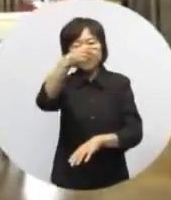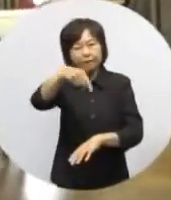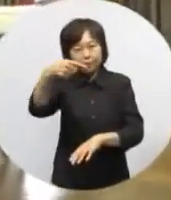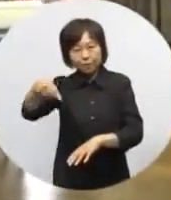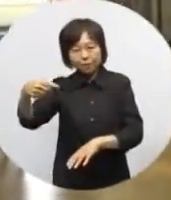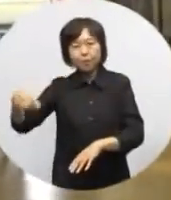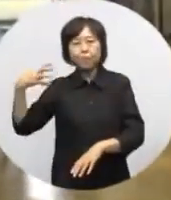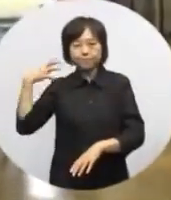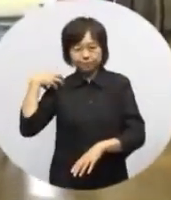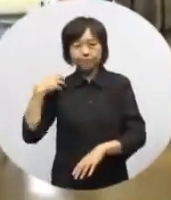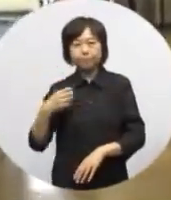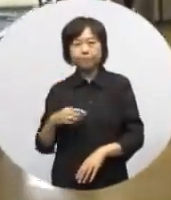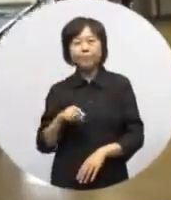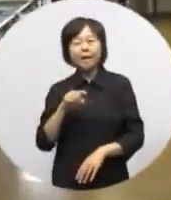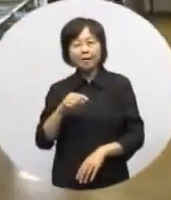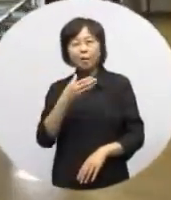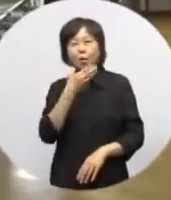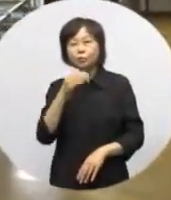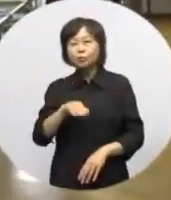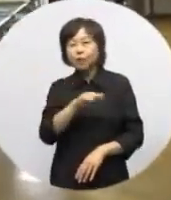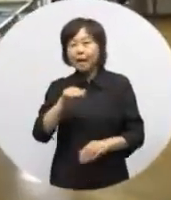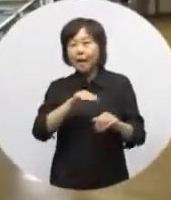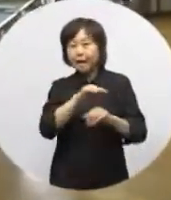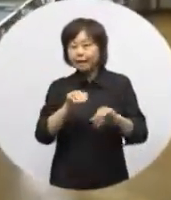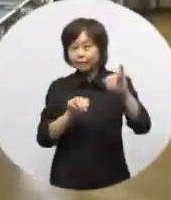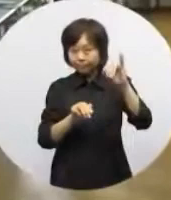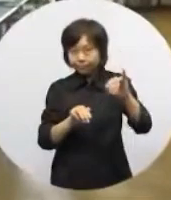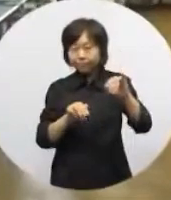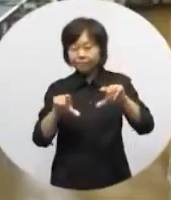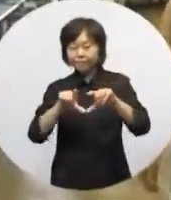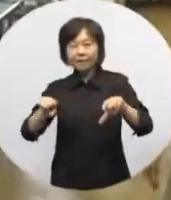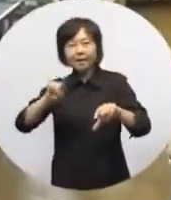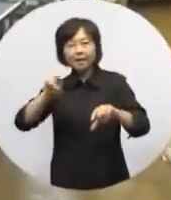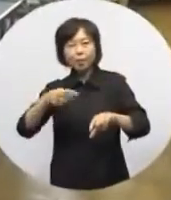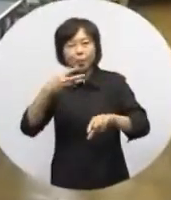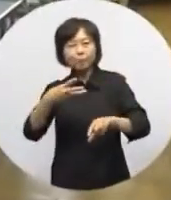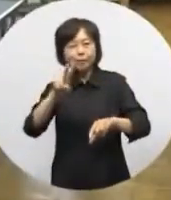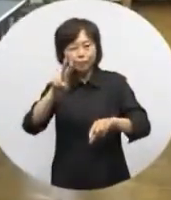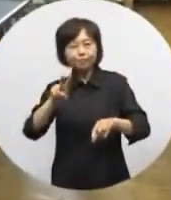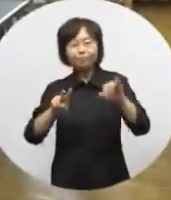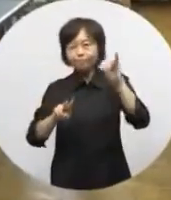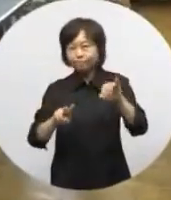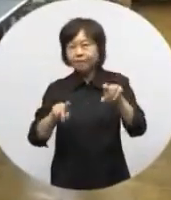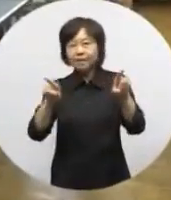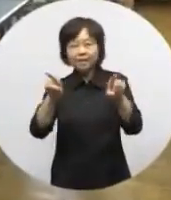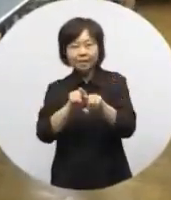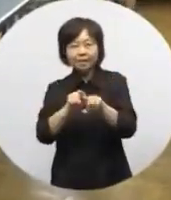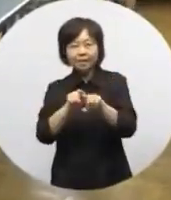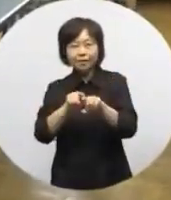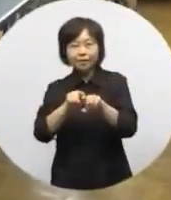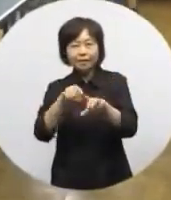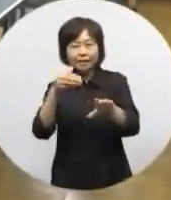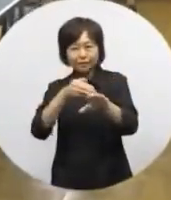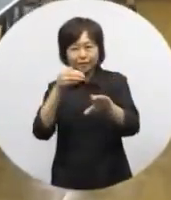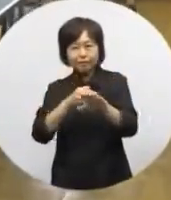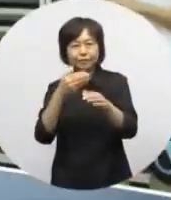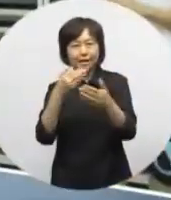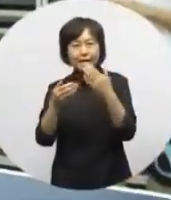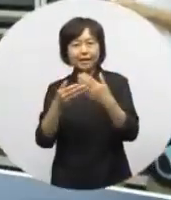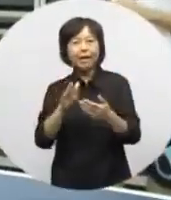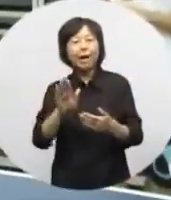。 あの福原愛選手や平野美宇選手とも一緒に練習をしていたそうです